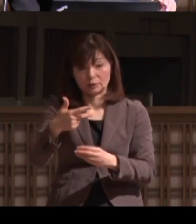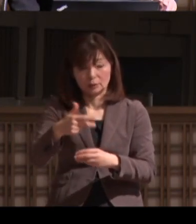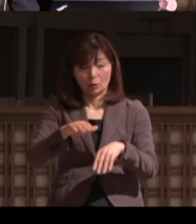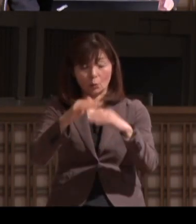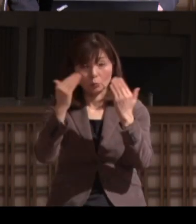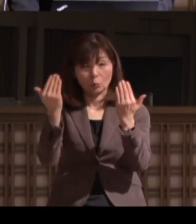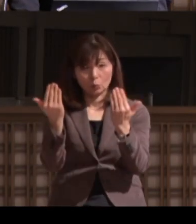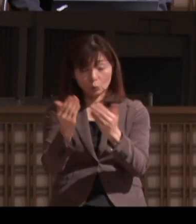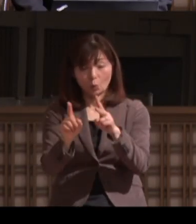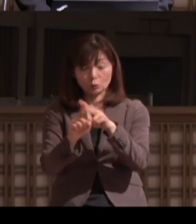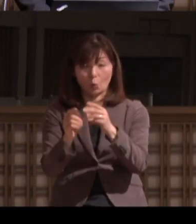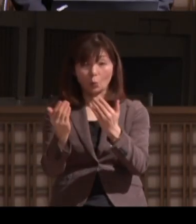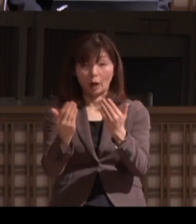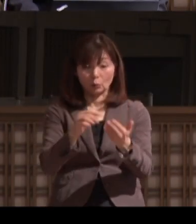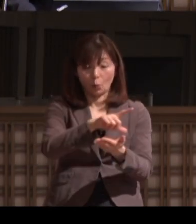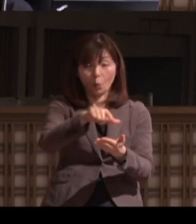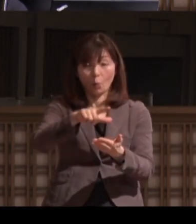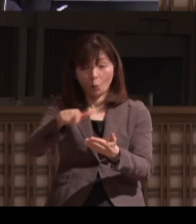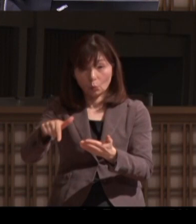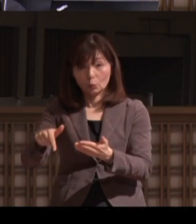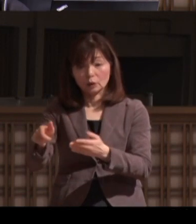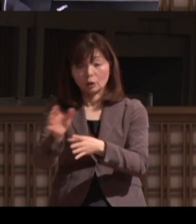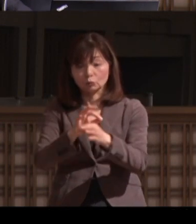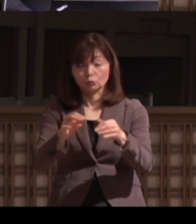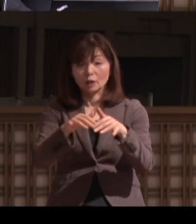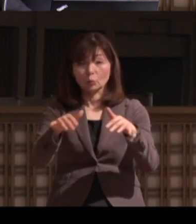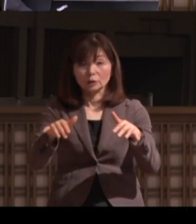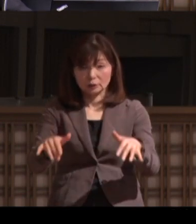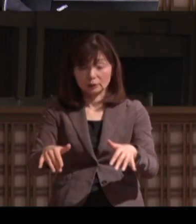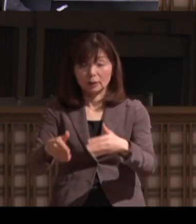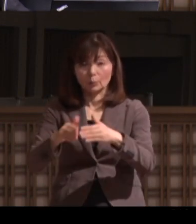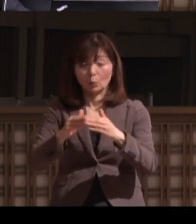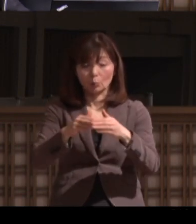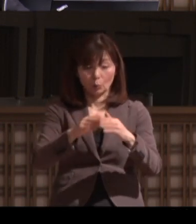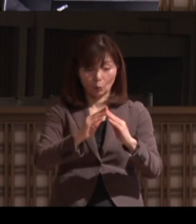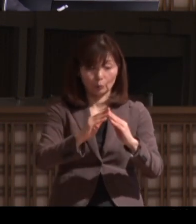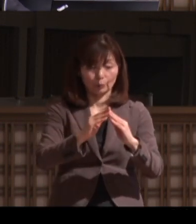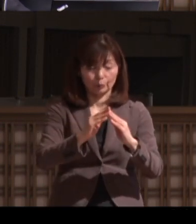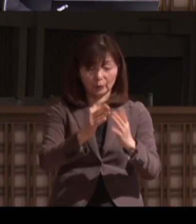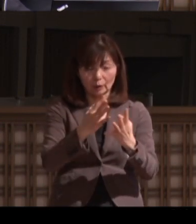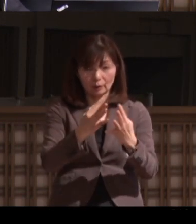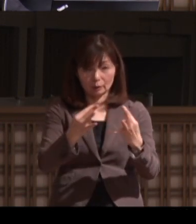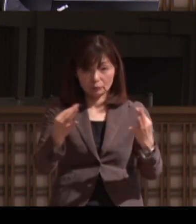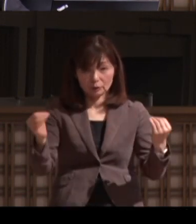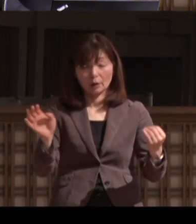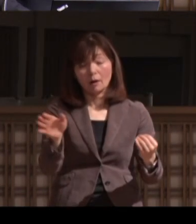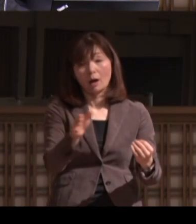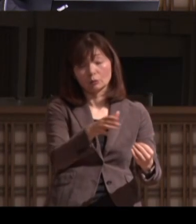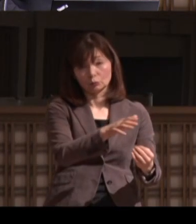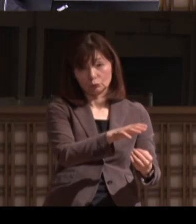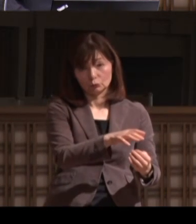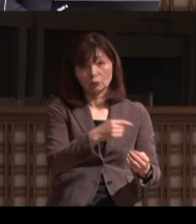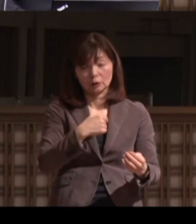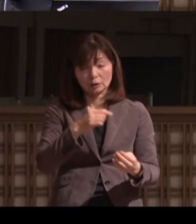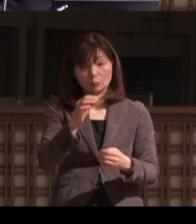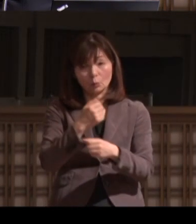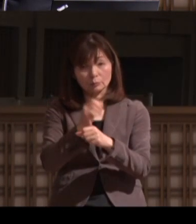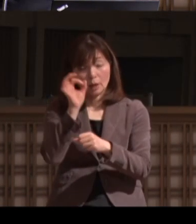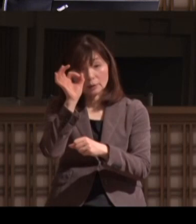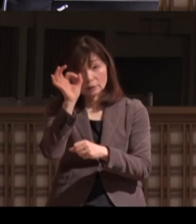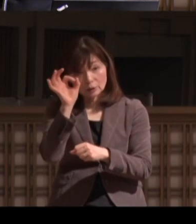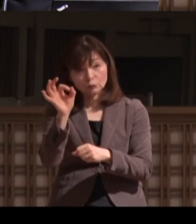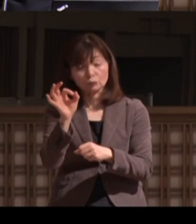全ての航空で形成され328組織あるそうです私もあの視察に行かせていただきまし